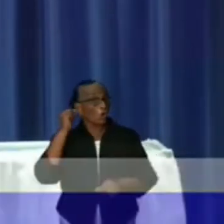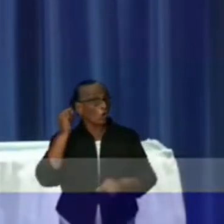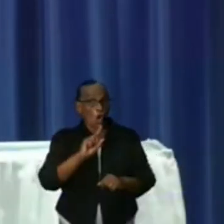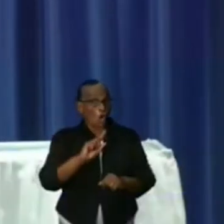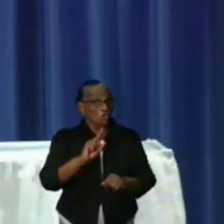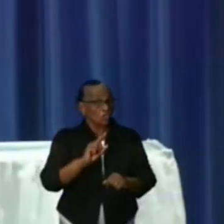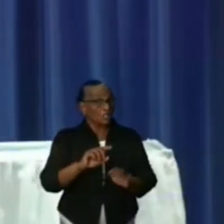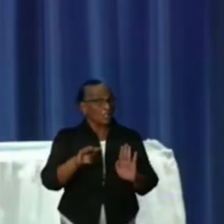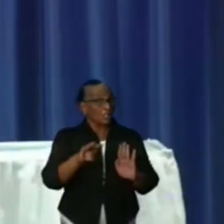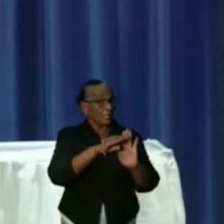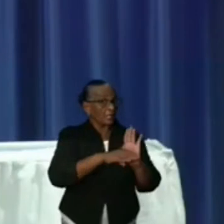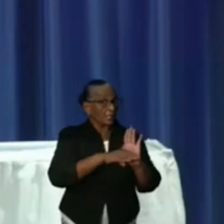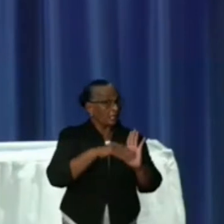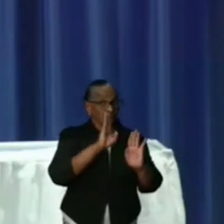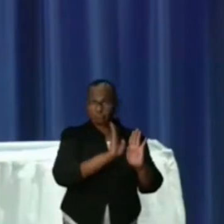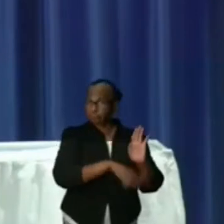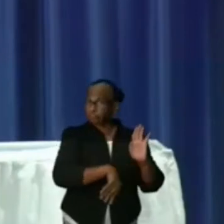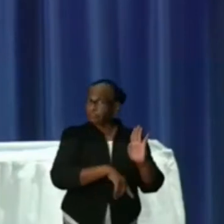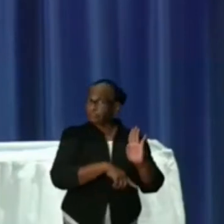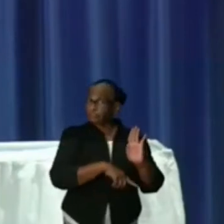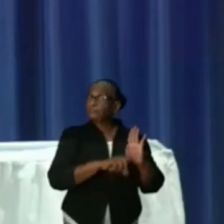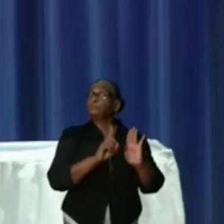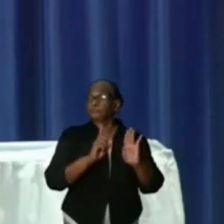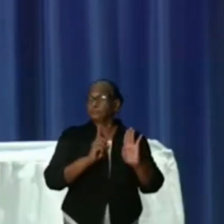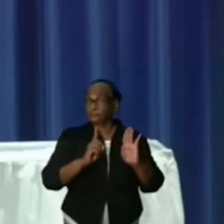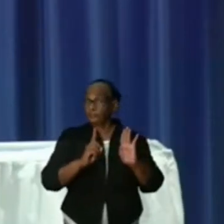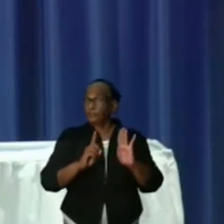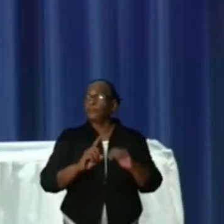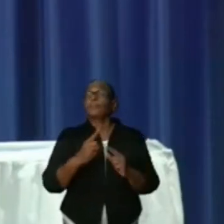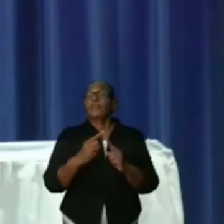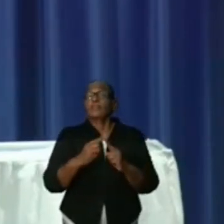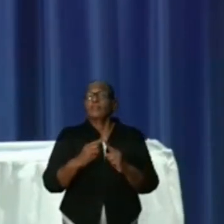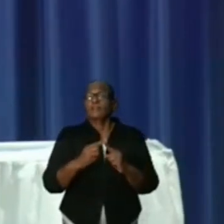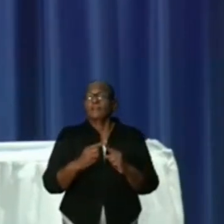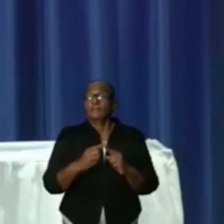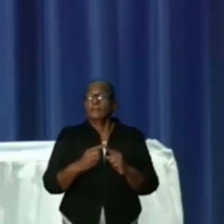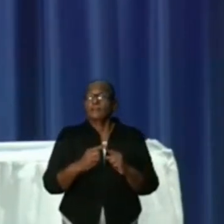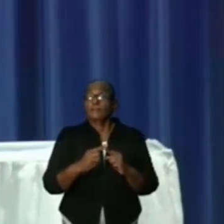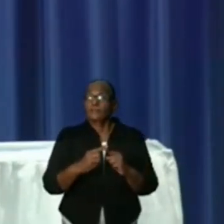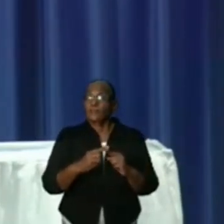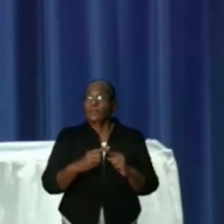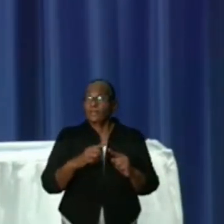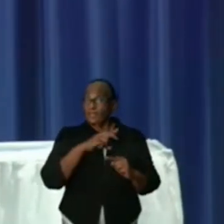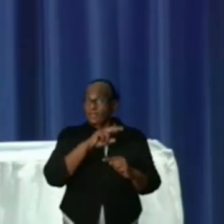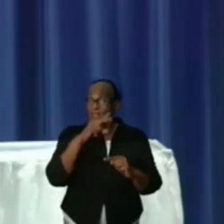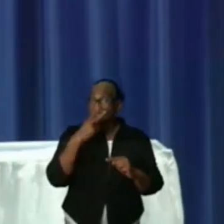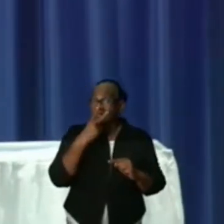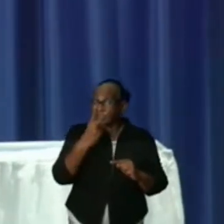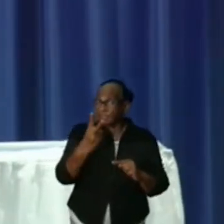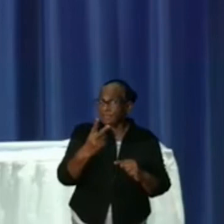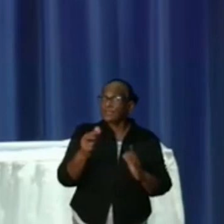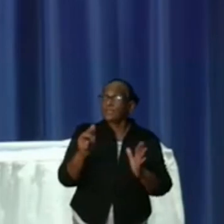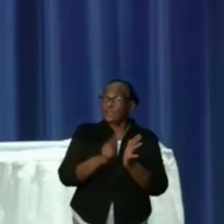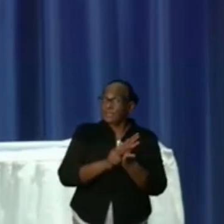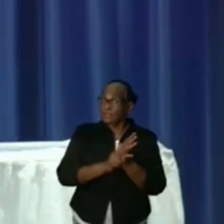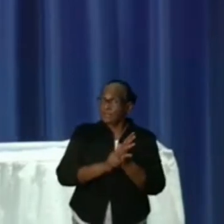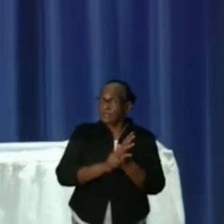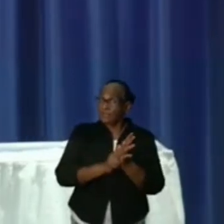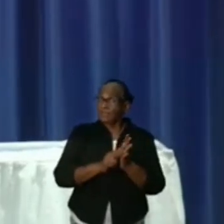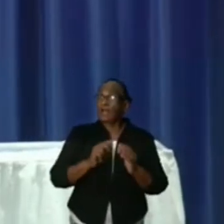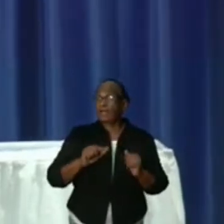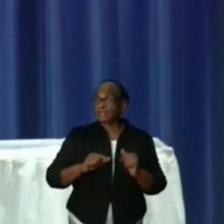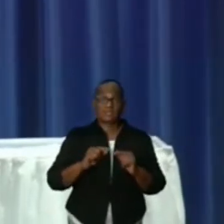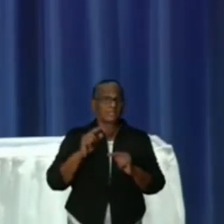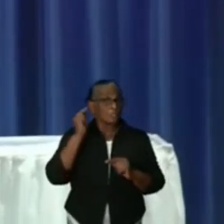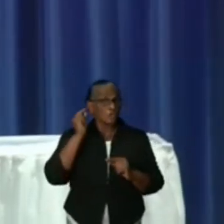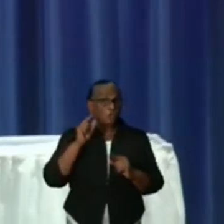deze wet. En bij recidive dan wel meer dan één keer, als u meer dan één keer deze wet of een regel heeft